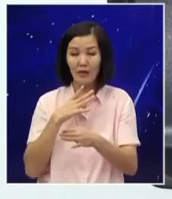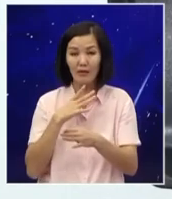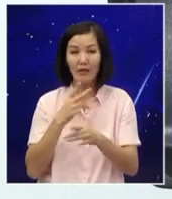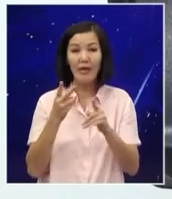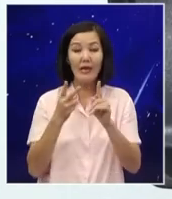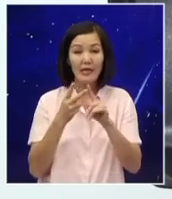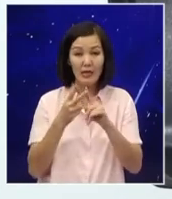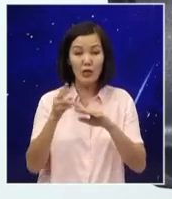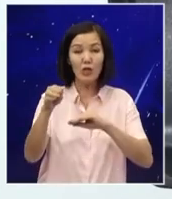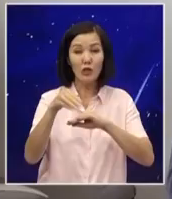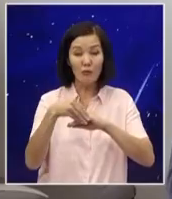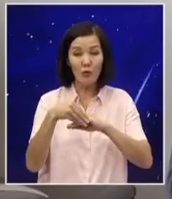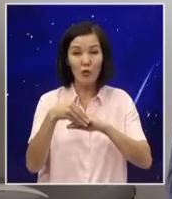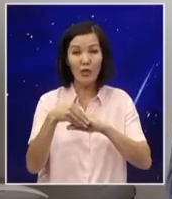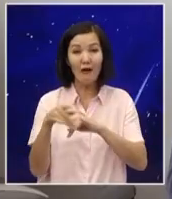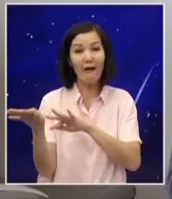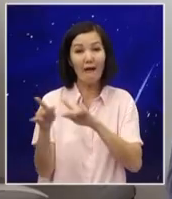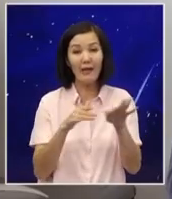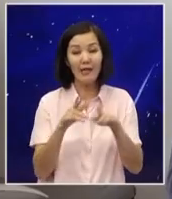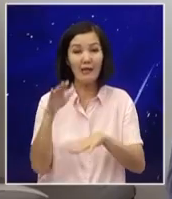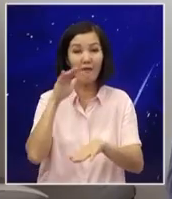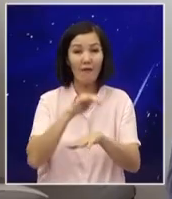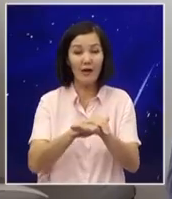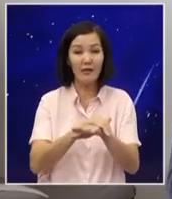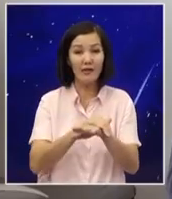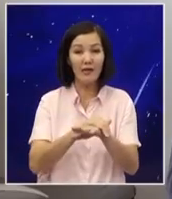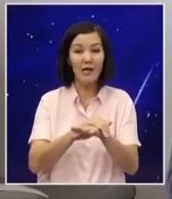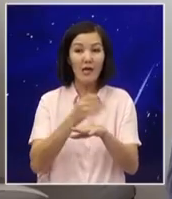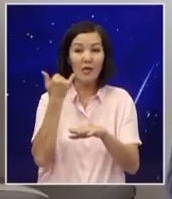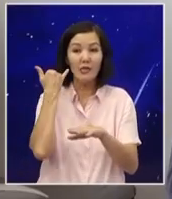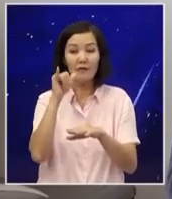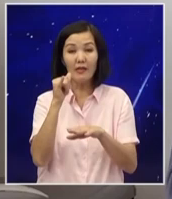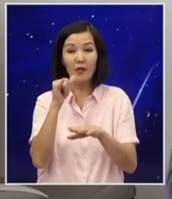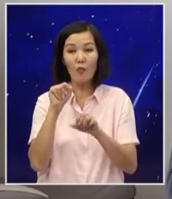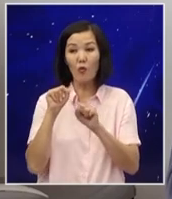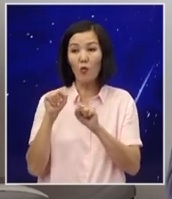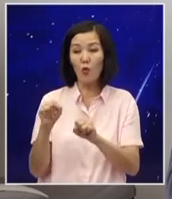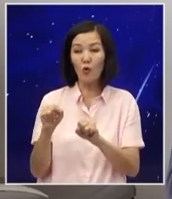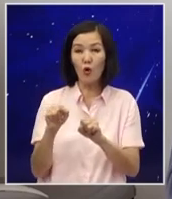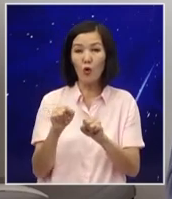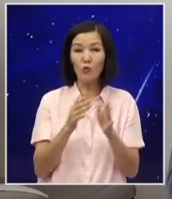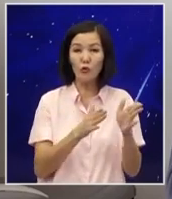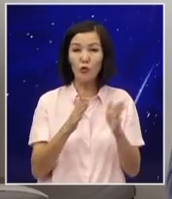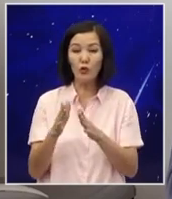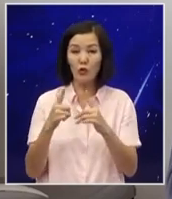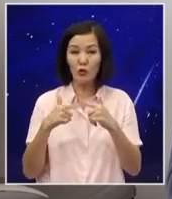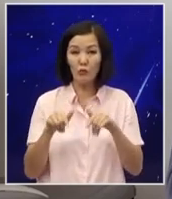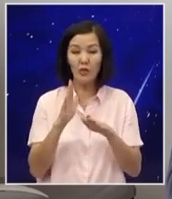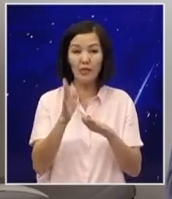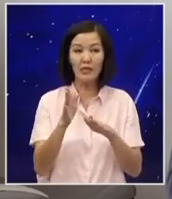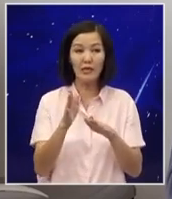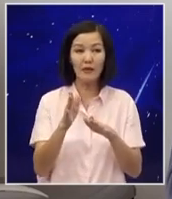мынау жемқорлық әрекет фактілері бойынша хабарлаған азаматтарды қорғау бір жүйесін қалыптастыру керек деді. Нағыз осы дөп